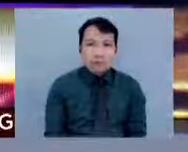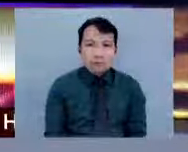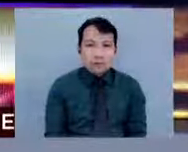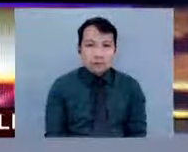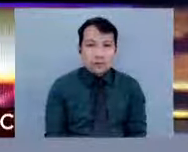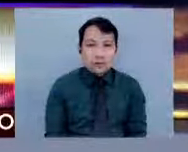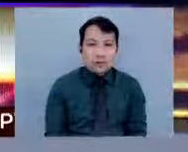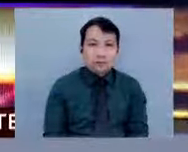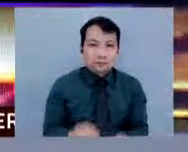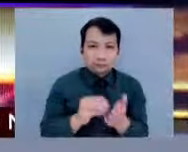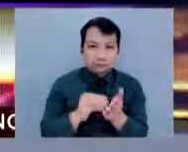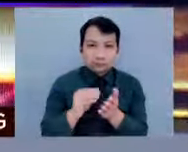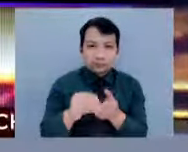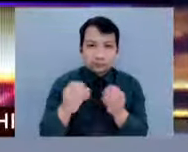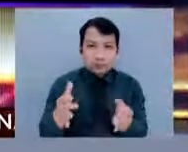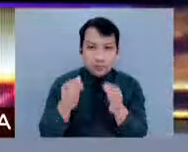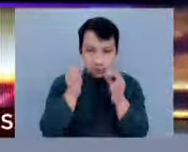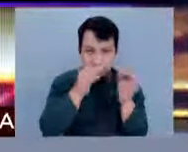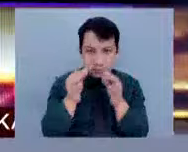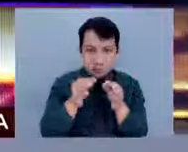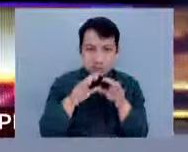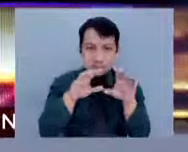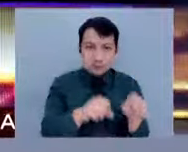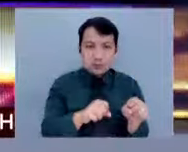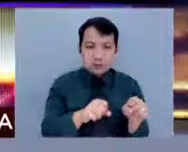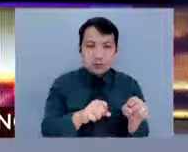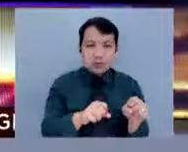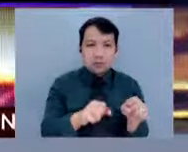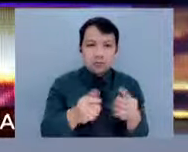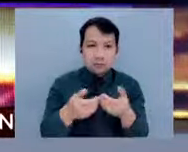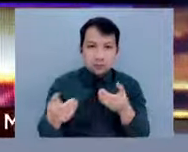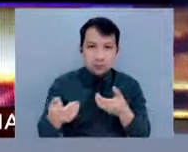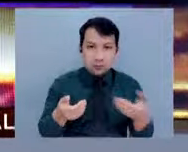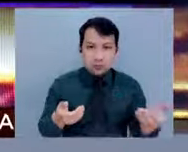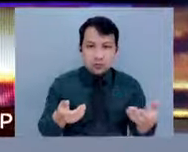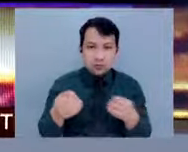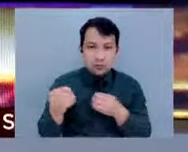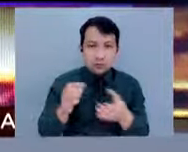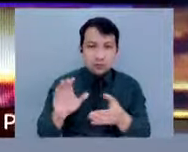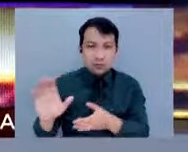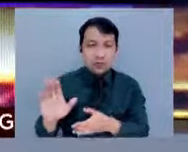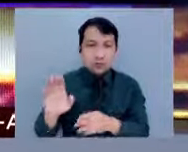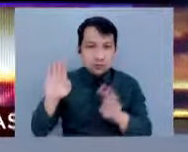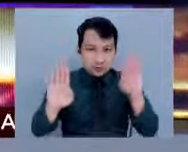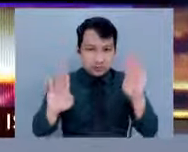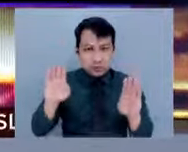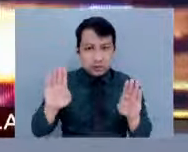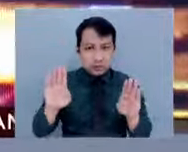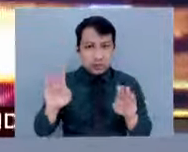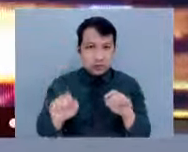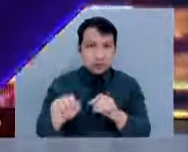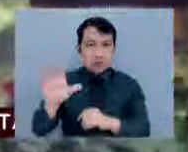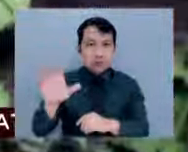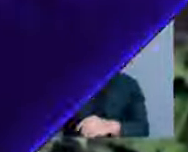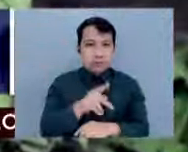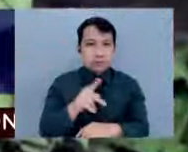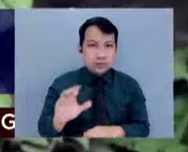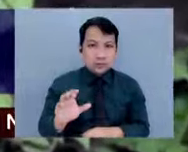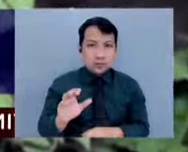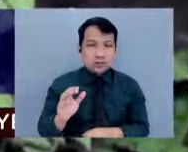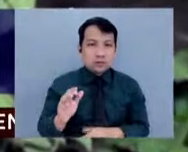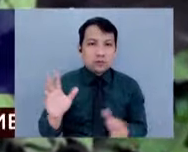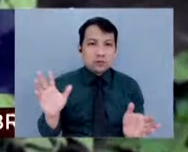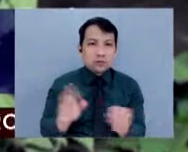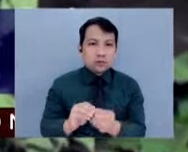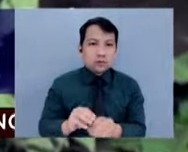Milyong-milyong pisong halaga ng droga ang nasabat sa magkakahiwalay na operasyon sa Benguet, Sorsogon at Pasay. Hindi bababa sa